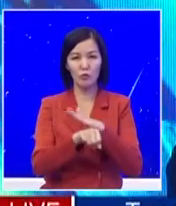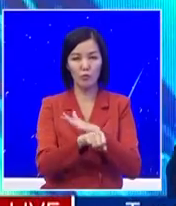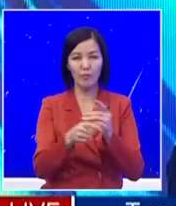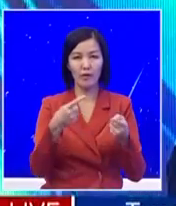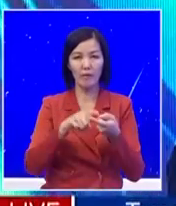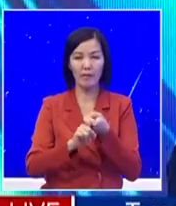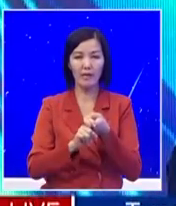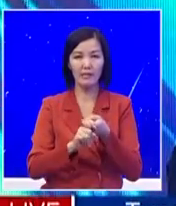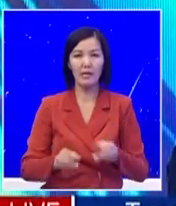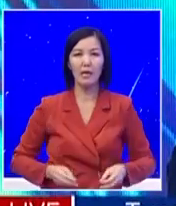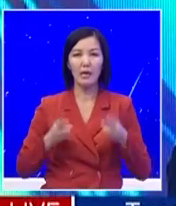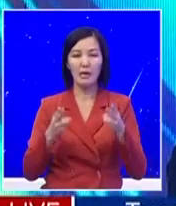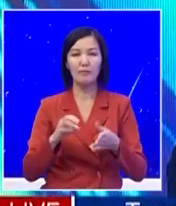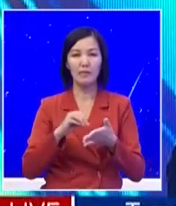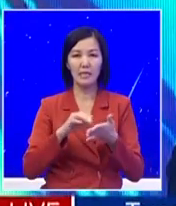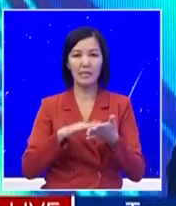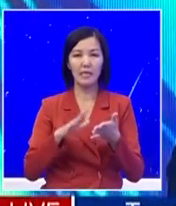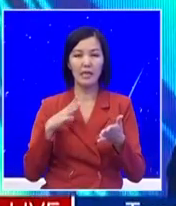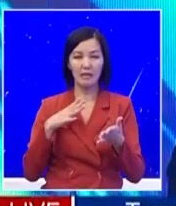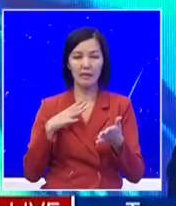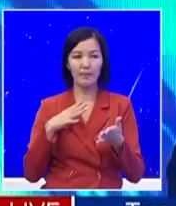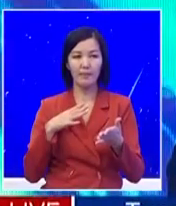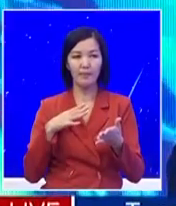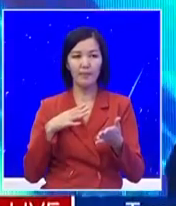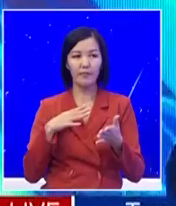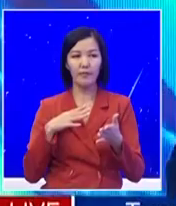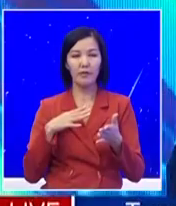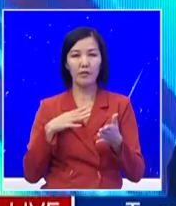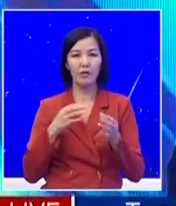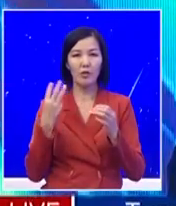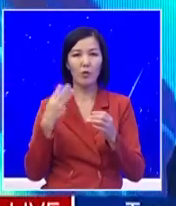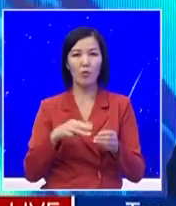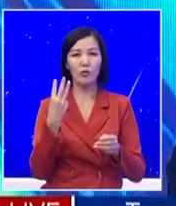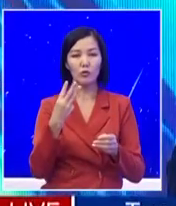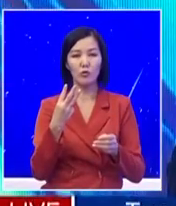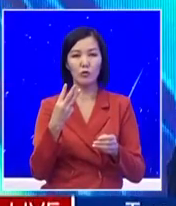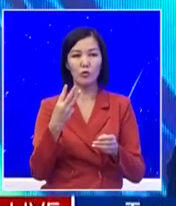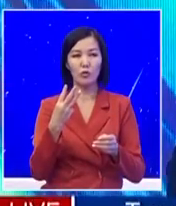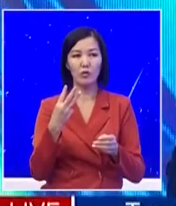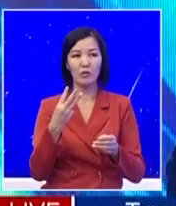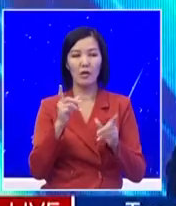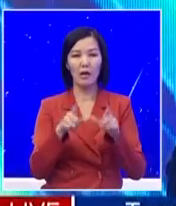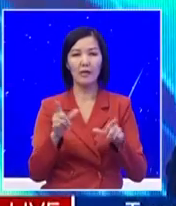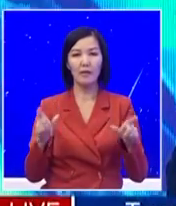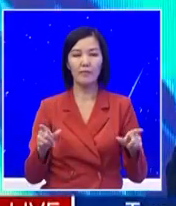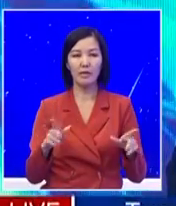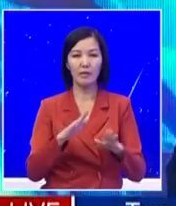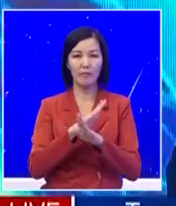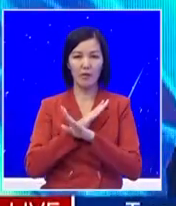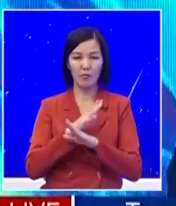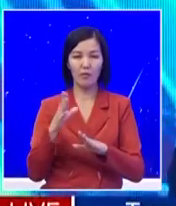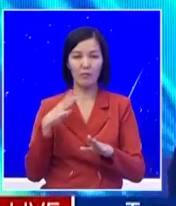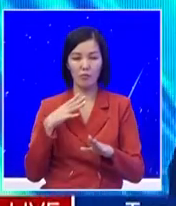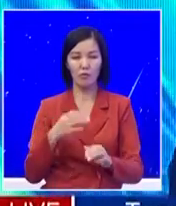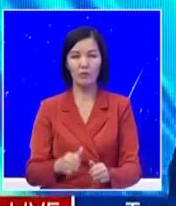байланысты қылмыстық құқық бұзушылық тіркелді. Оның ішінде 33-і адамдардың қаза тауымен, яғни